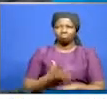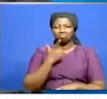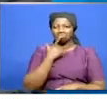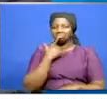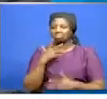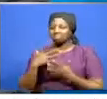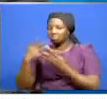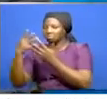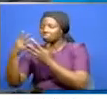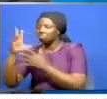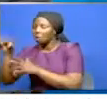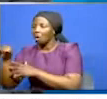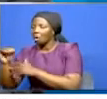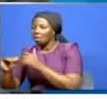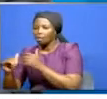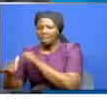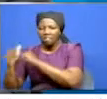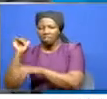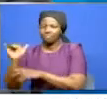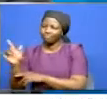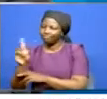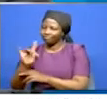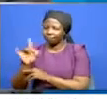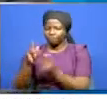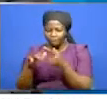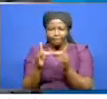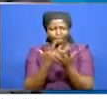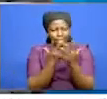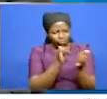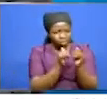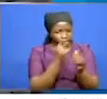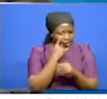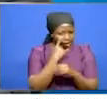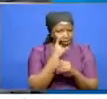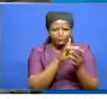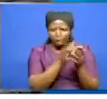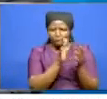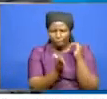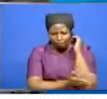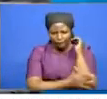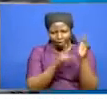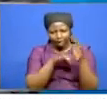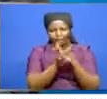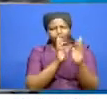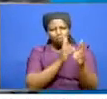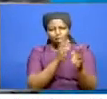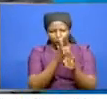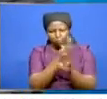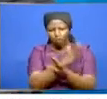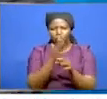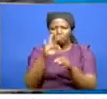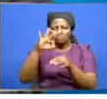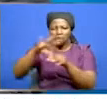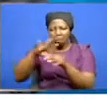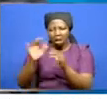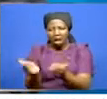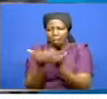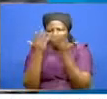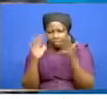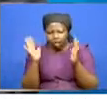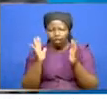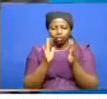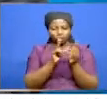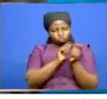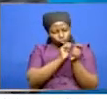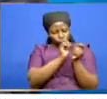akatae, tusukume yale mambo tumeona ni mabaya katika hiyo report kabla ijapikua kura itengenezwe, na yale mambo